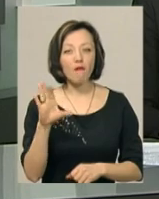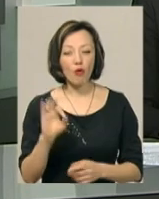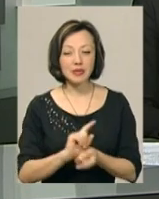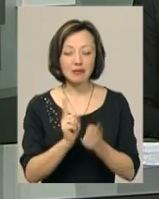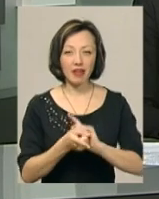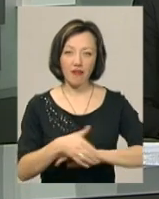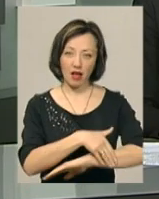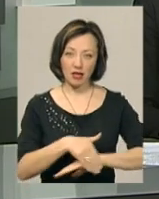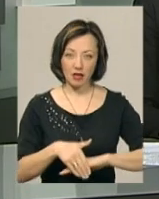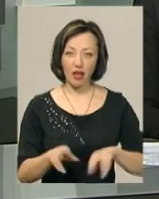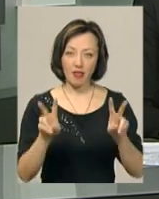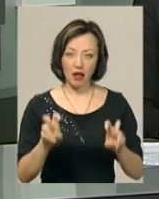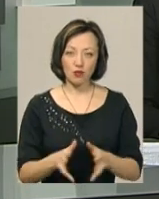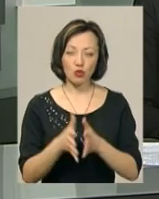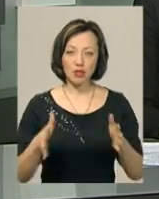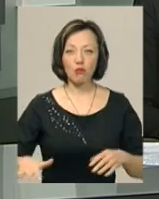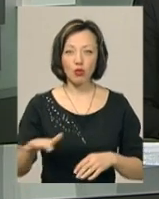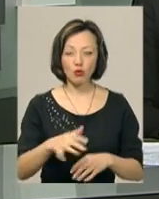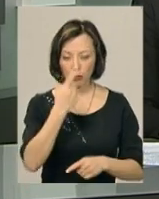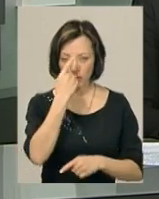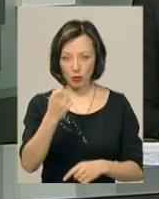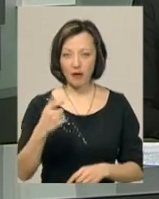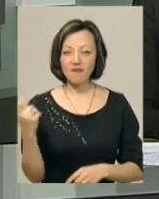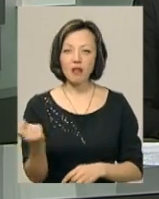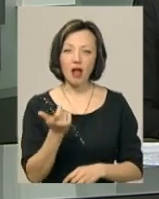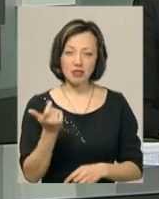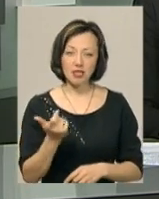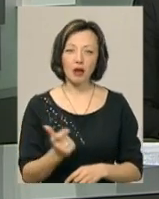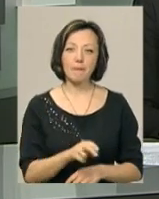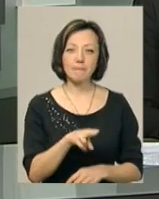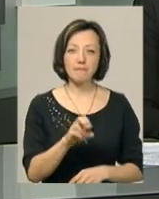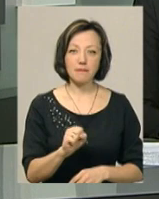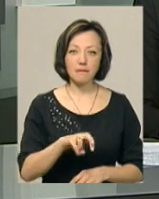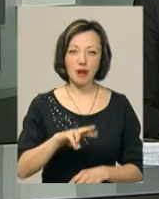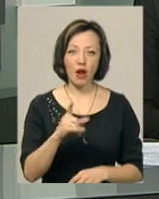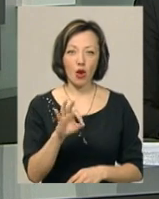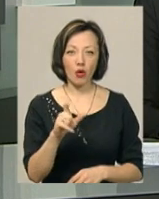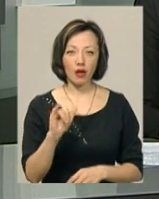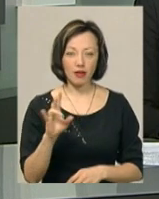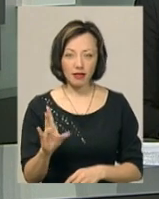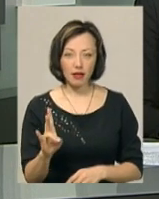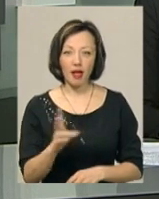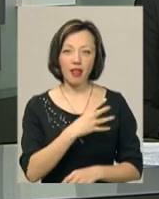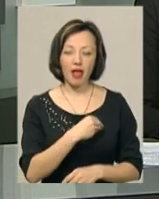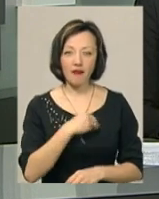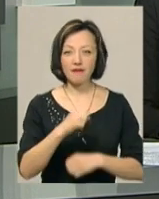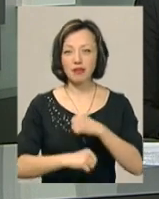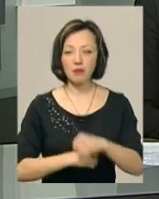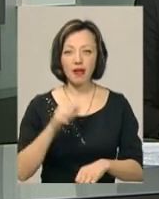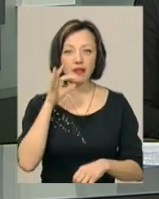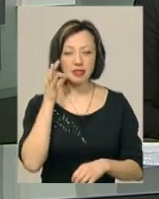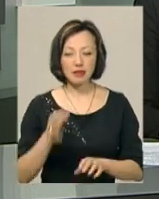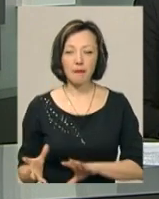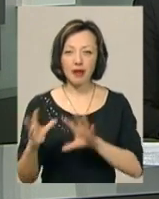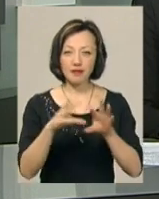змінив адресу, назву і розширив площі. Про це повідомив власник звіринця Сергій Пальохін. Левів, ведмедів, лисиць та вовчення перевезли